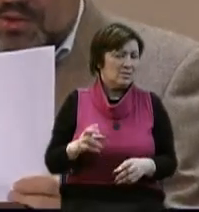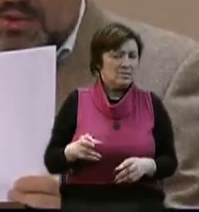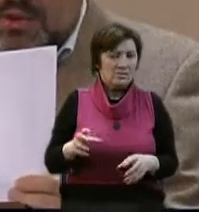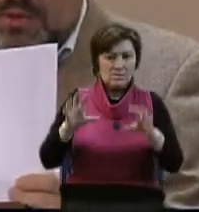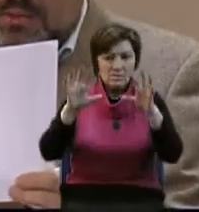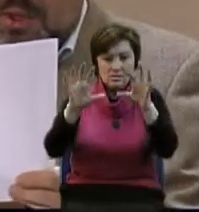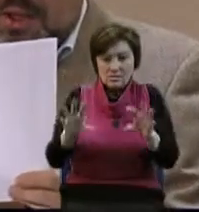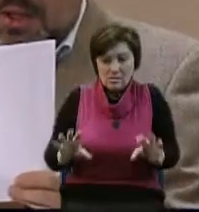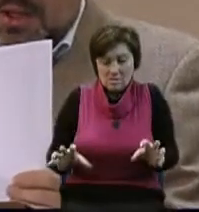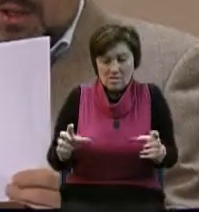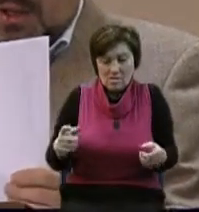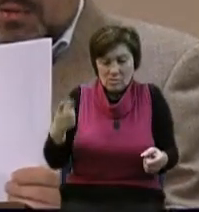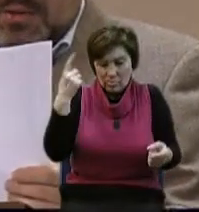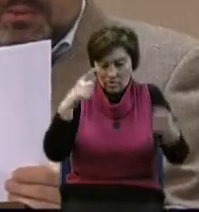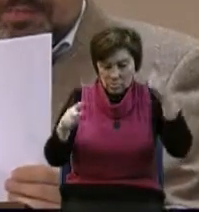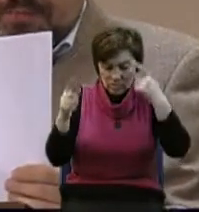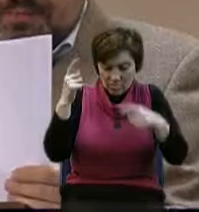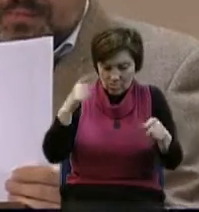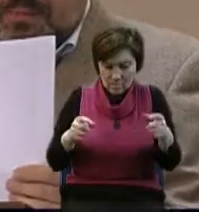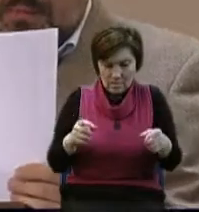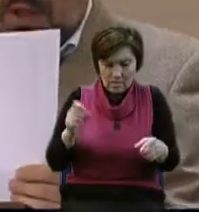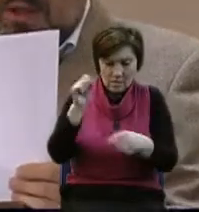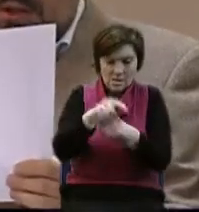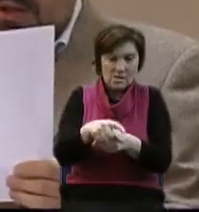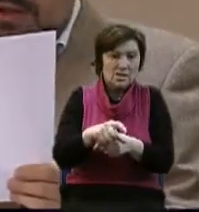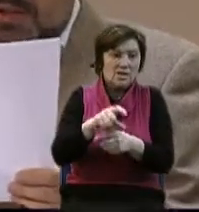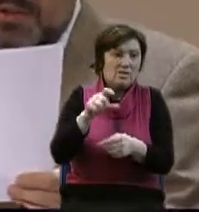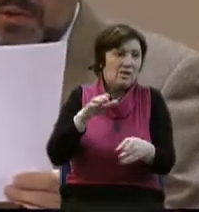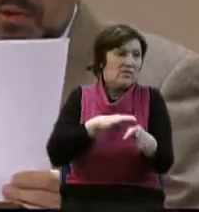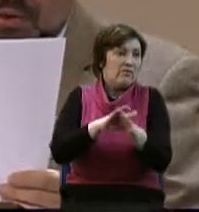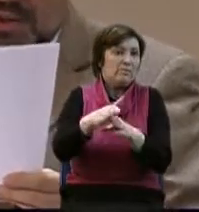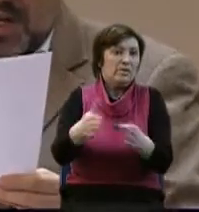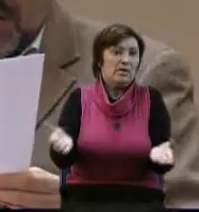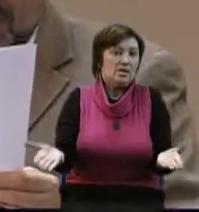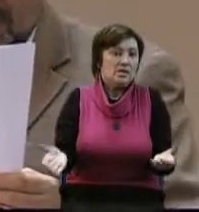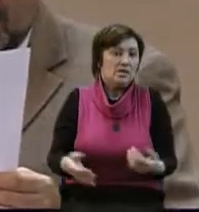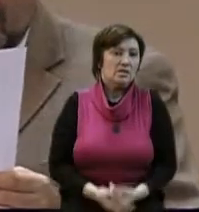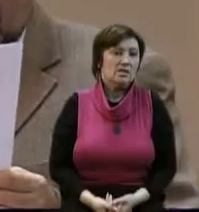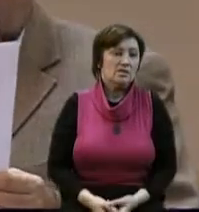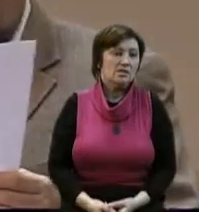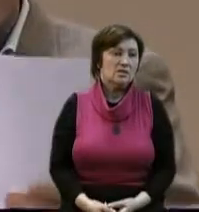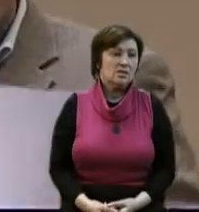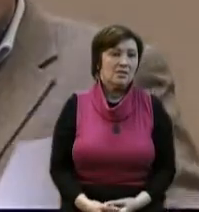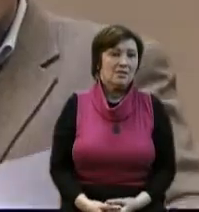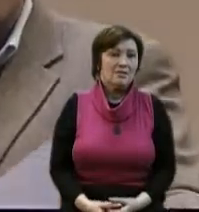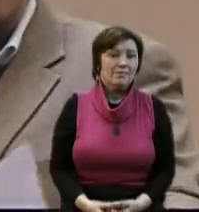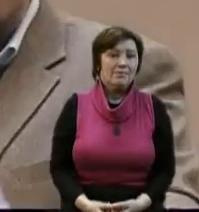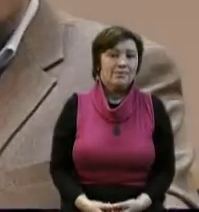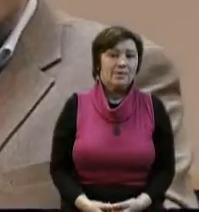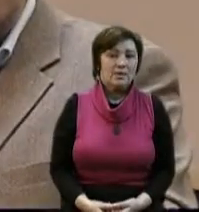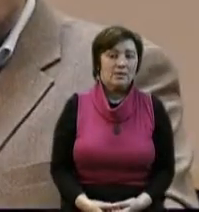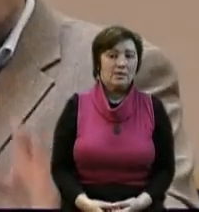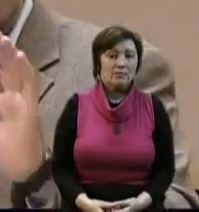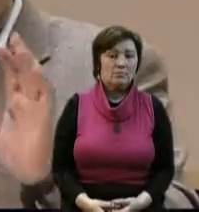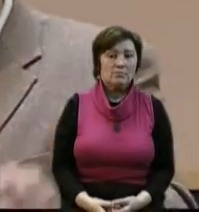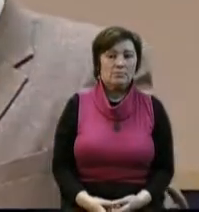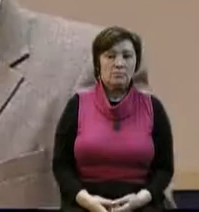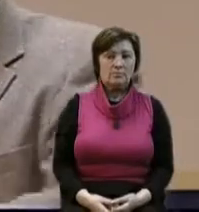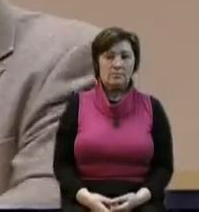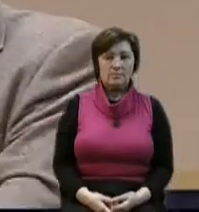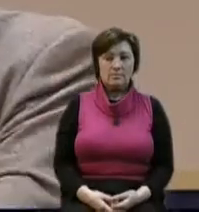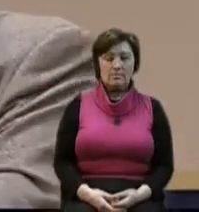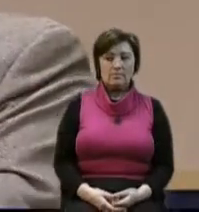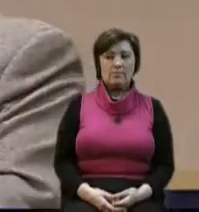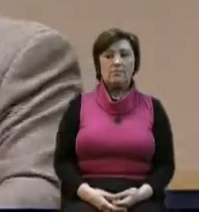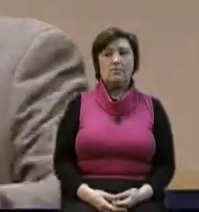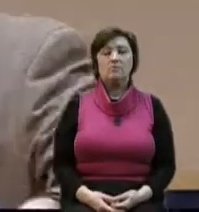законниками и людьми, которые, или люди действительно были труждающимися и обремененными. Вот примерно некоторые